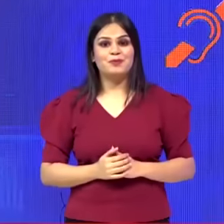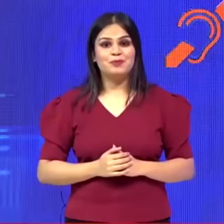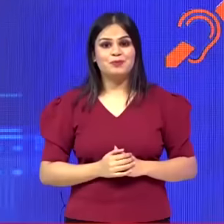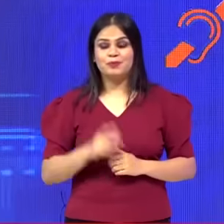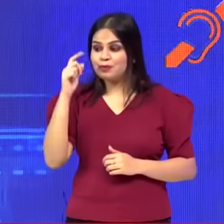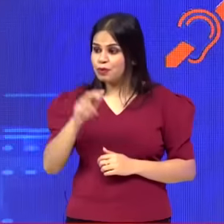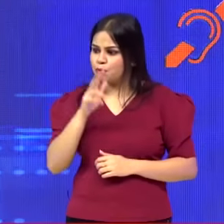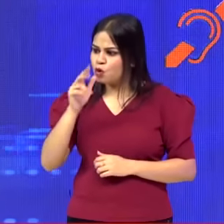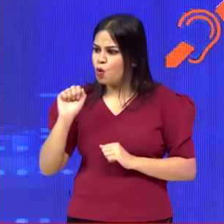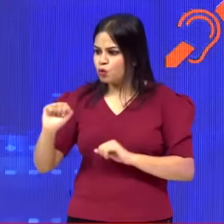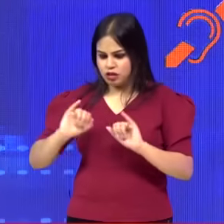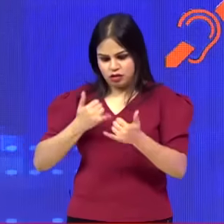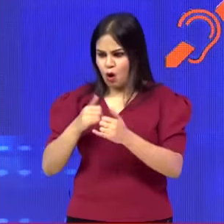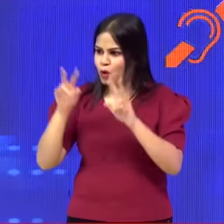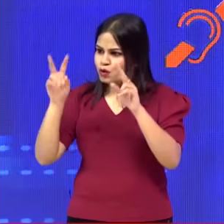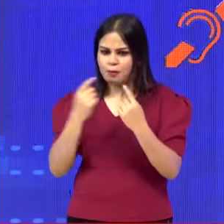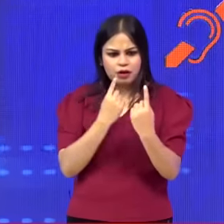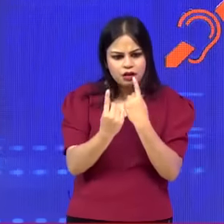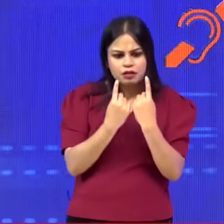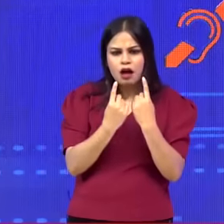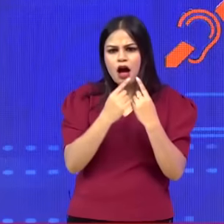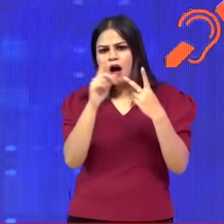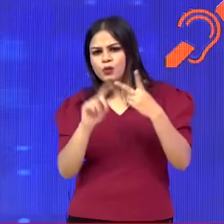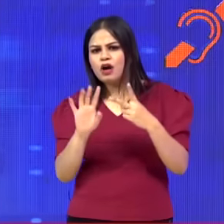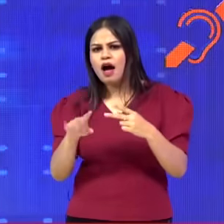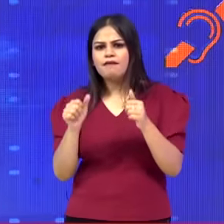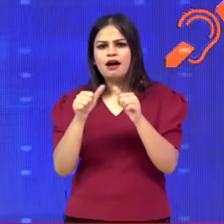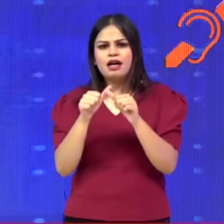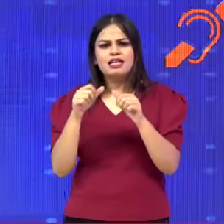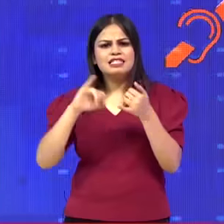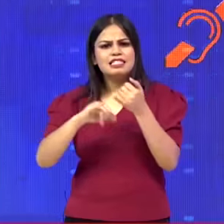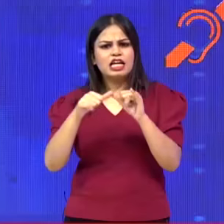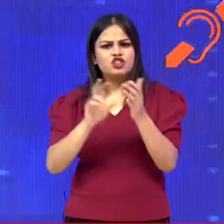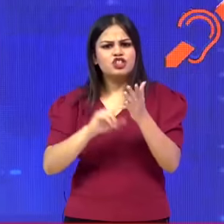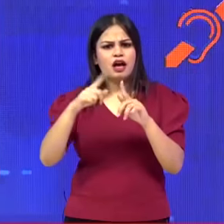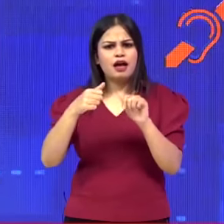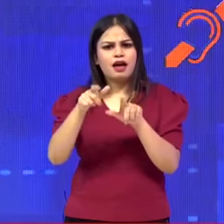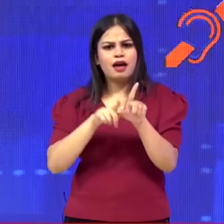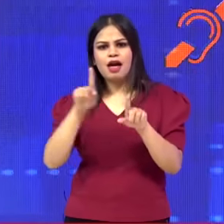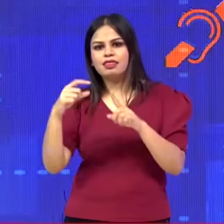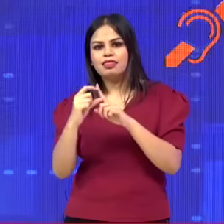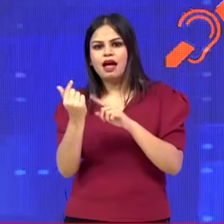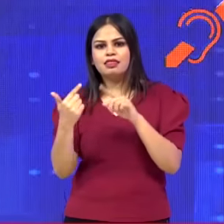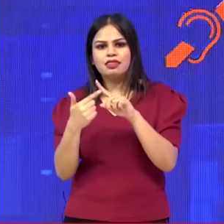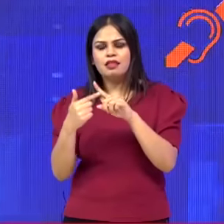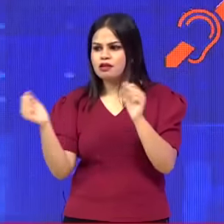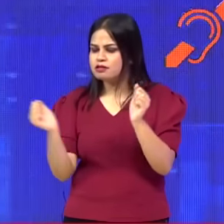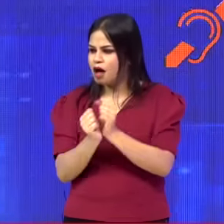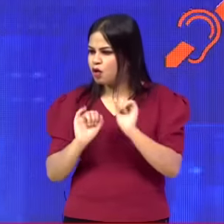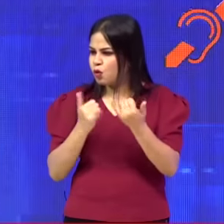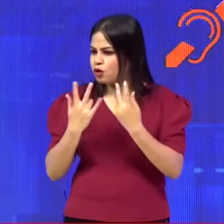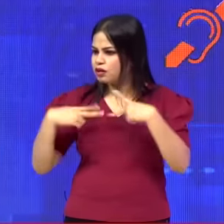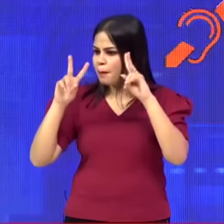बात आपकी शरारतों की कर रहे थे, संजय दत्त के साथ बहुत शरारत होती थी सर, लेकिन वो जो संजू के